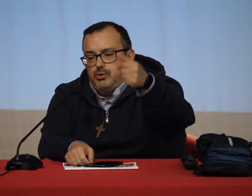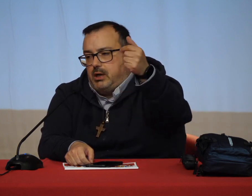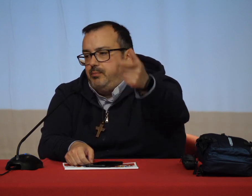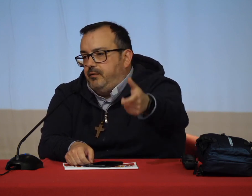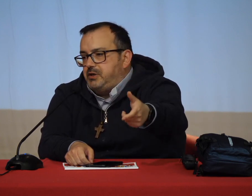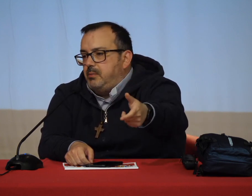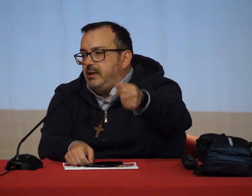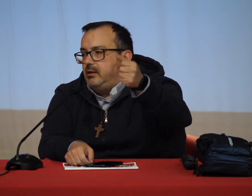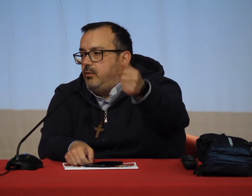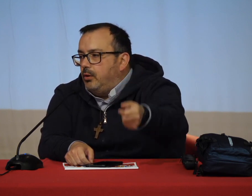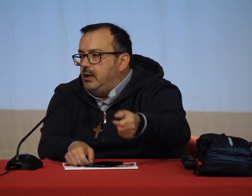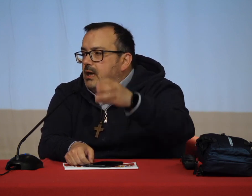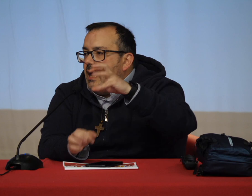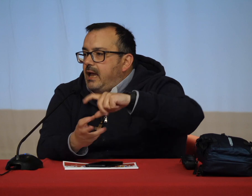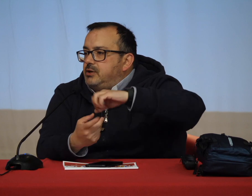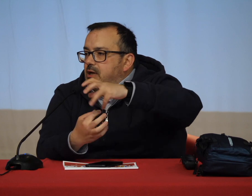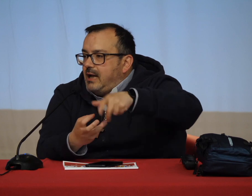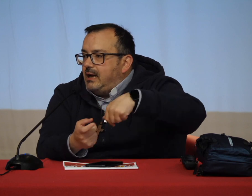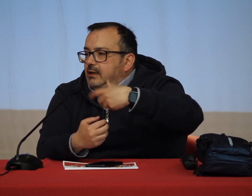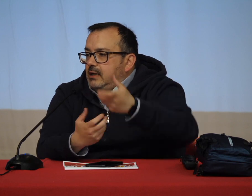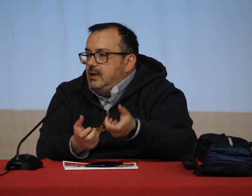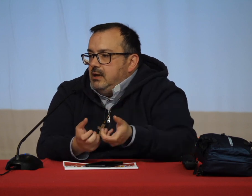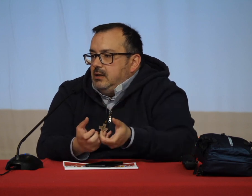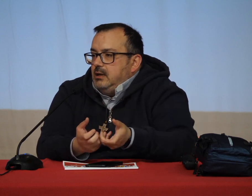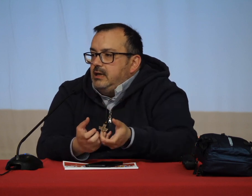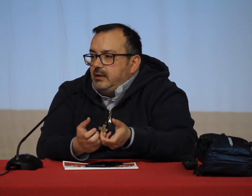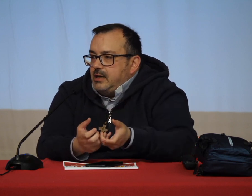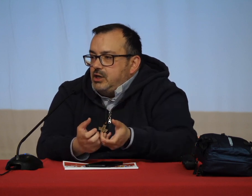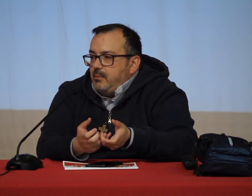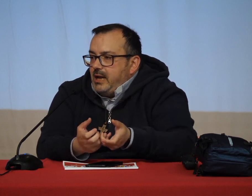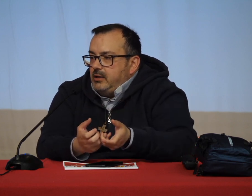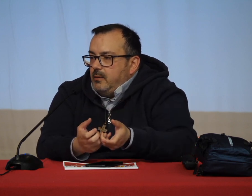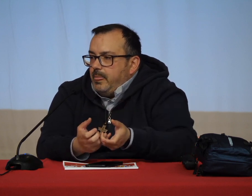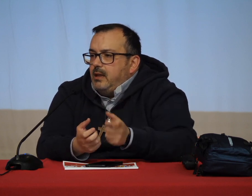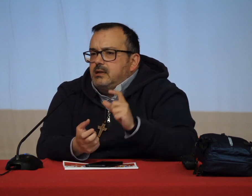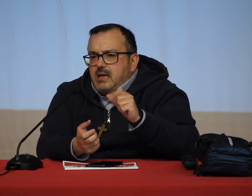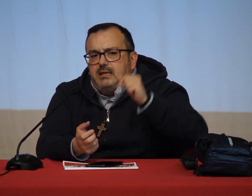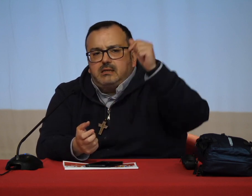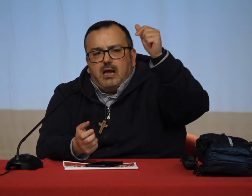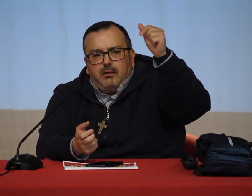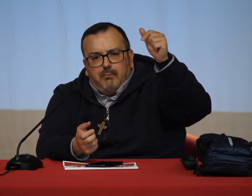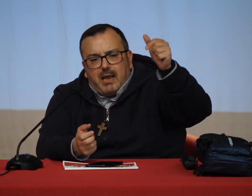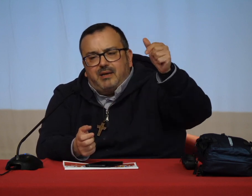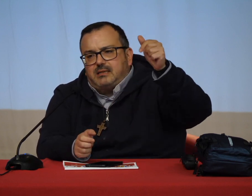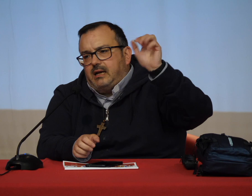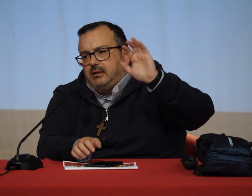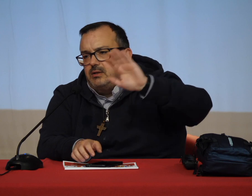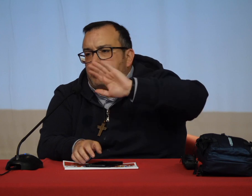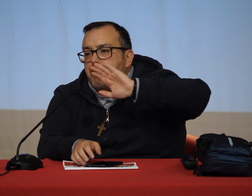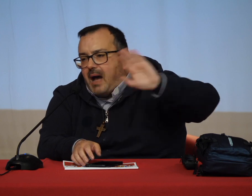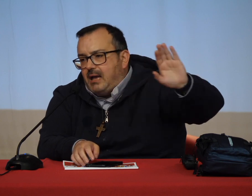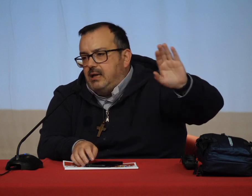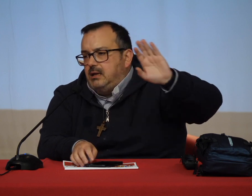raggiungere più facilmente voi e cercare di interagire meglio senza bypassare